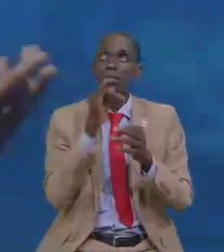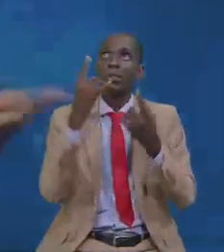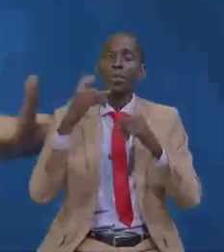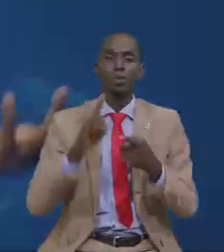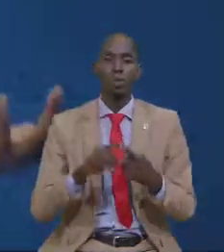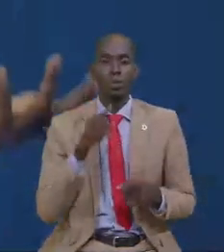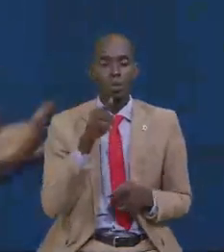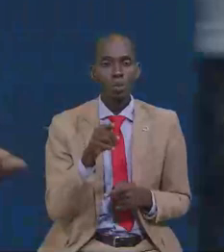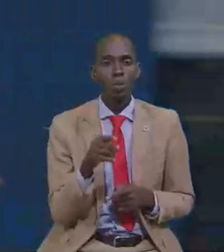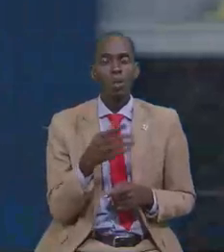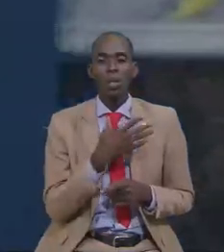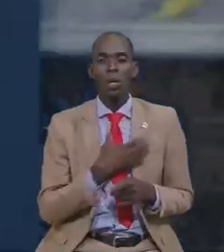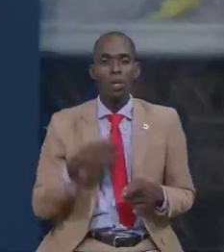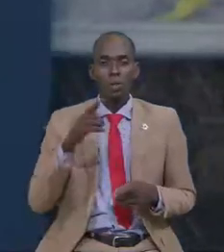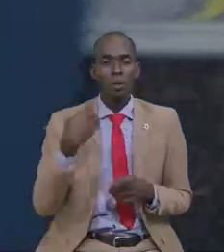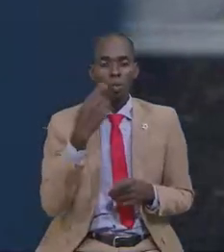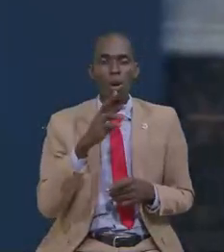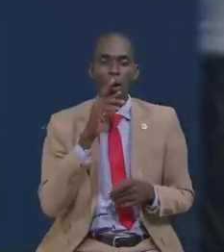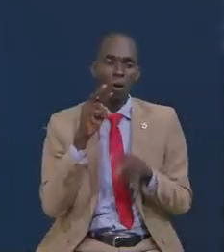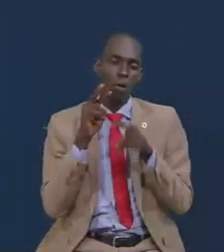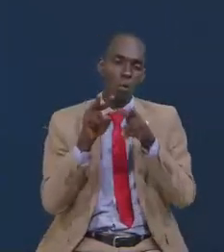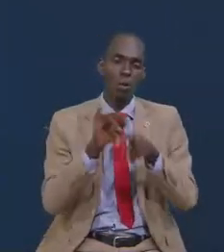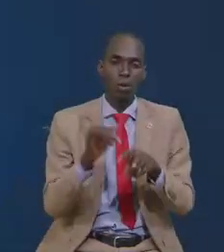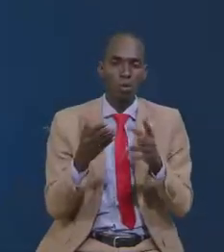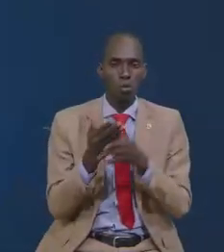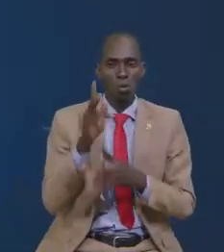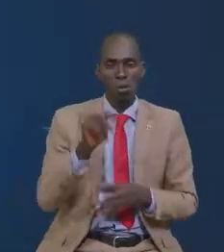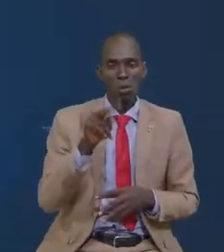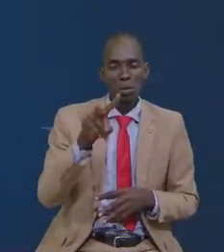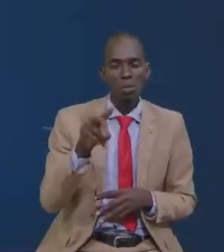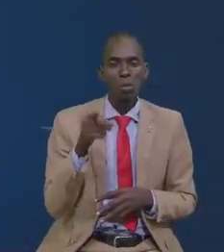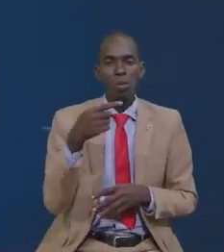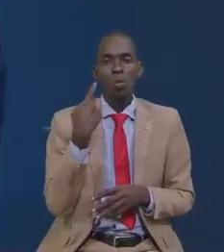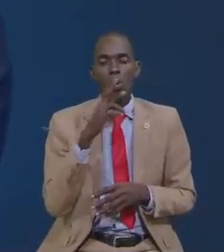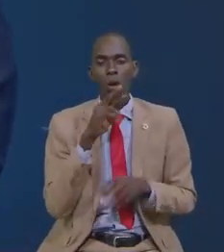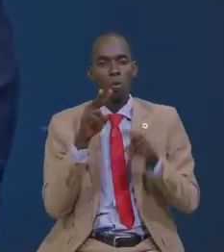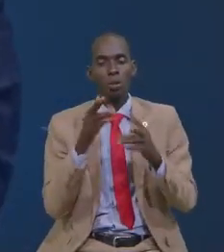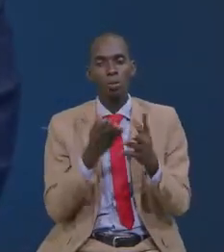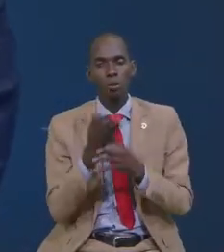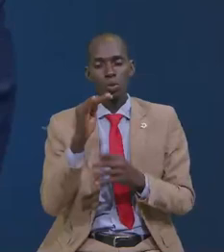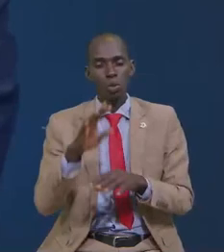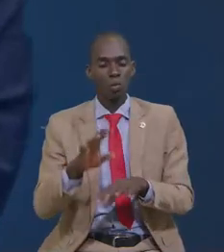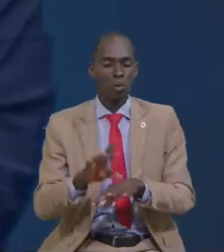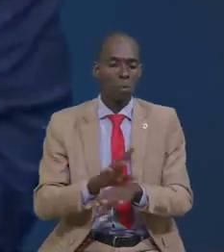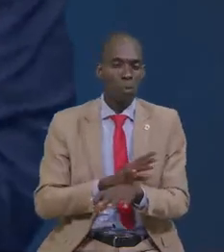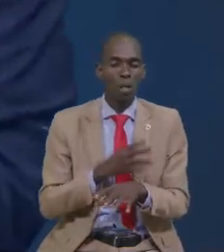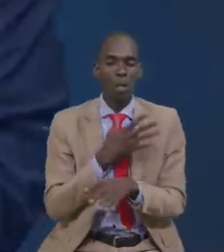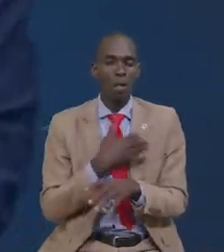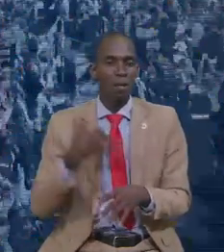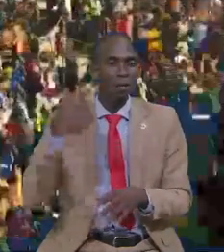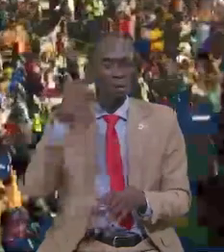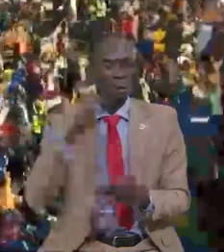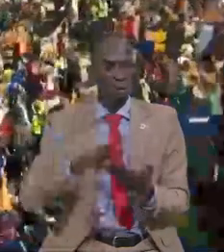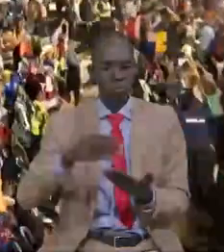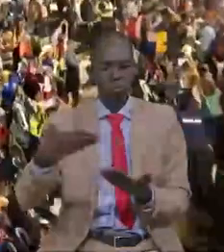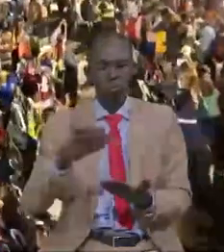regardent à la radio, ceux qui écoutent à la radio, ceux qui regardent à la télé, l'heure sonne maintenant